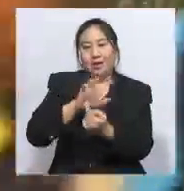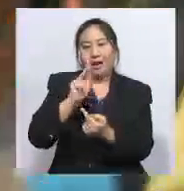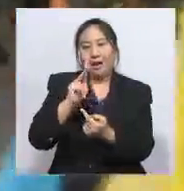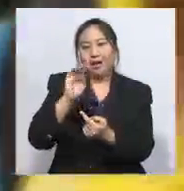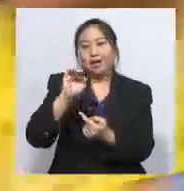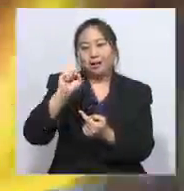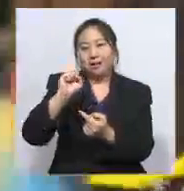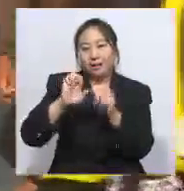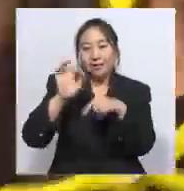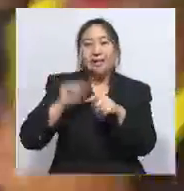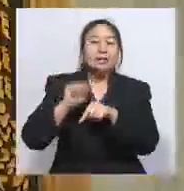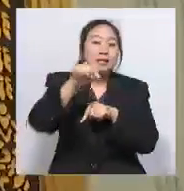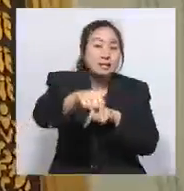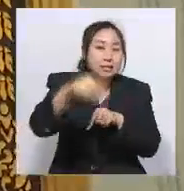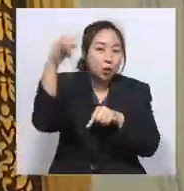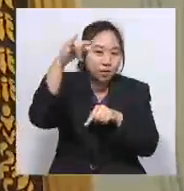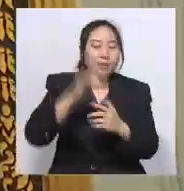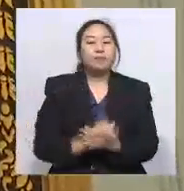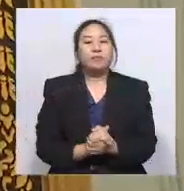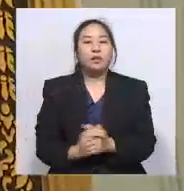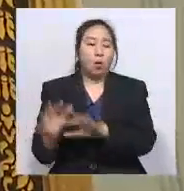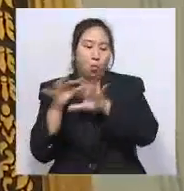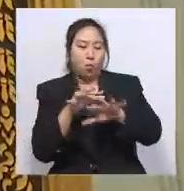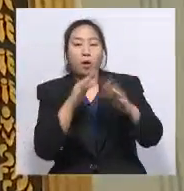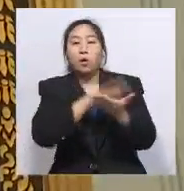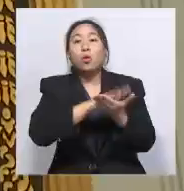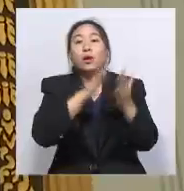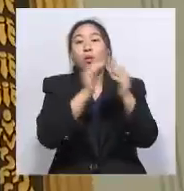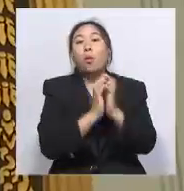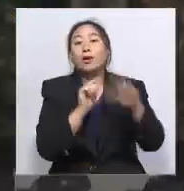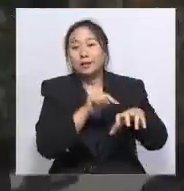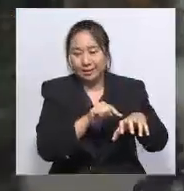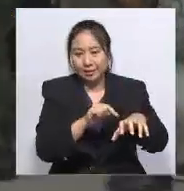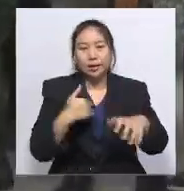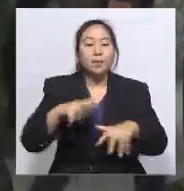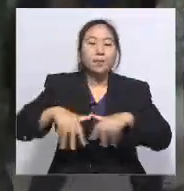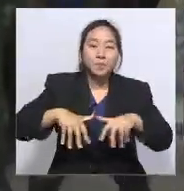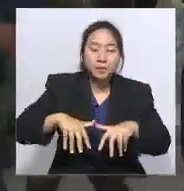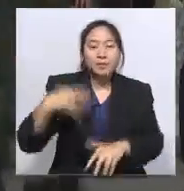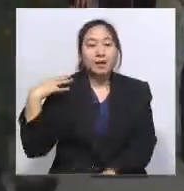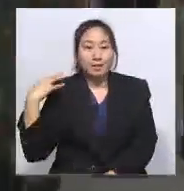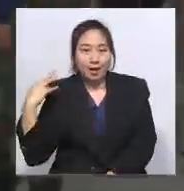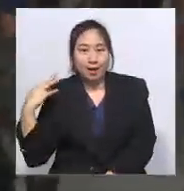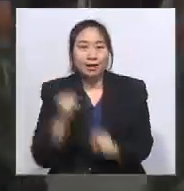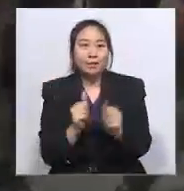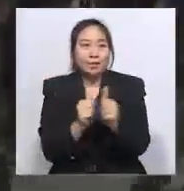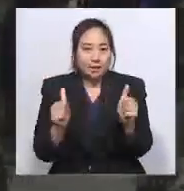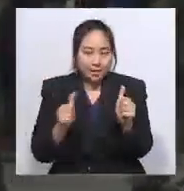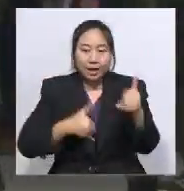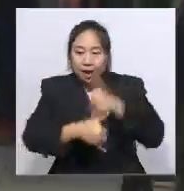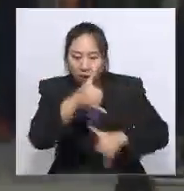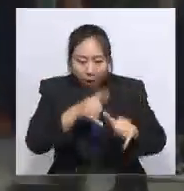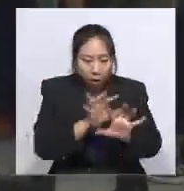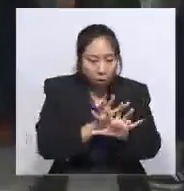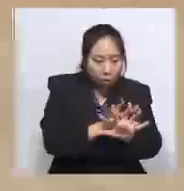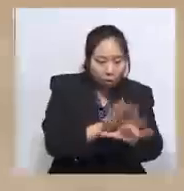จากที่รวมพลกันที่โรงเรียนวัดหลักสี่หน่วยพระราชทานและประชาชนจิตอาสาเราทำความดีด้วยหัวใจก็ต่างแยกย้ายกันนะ